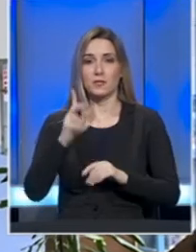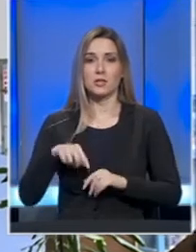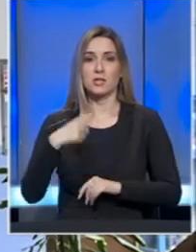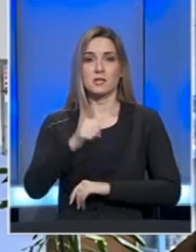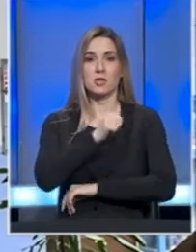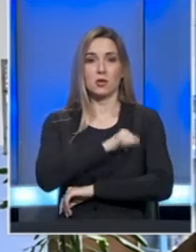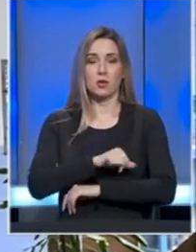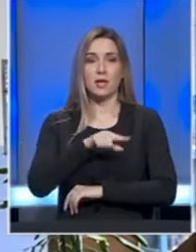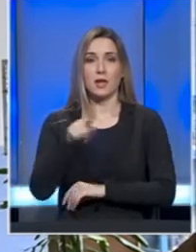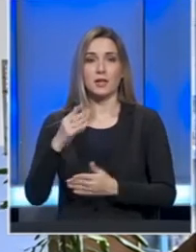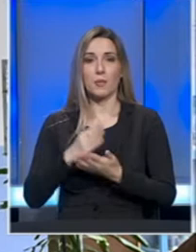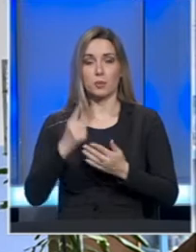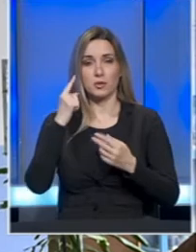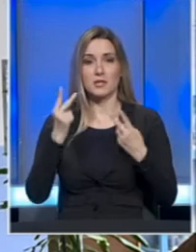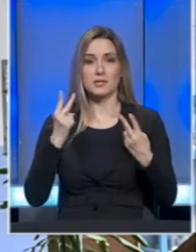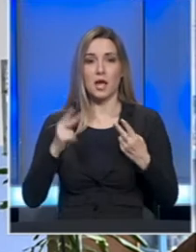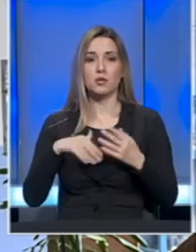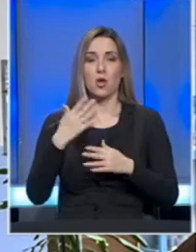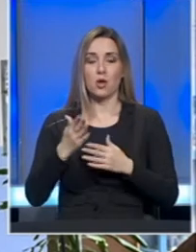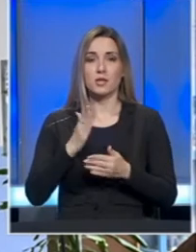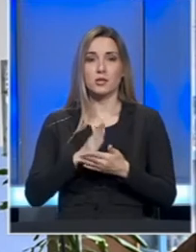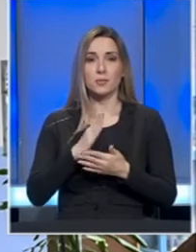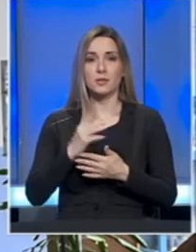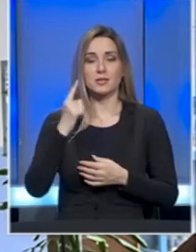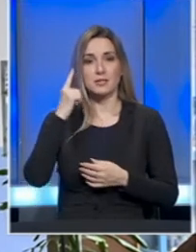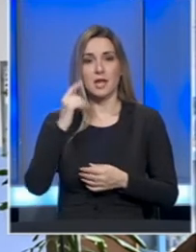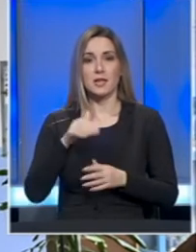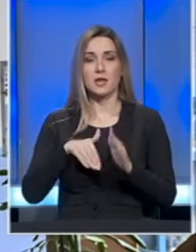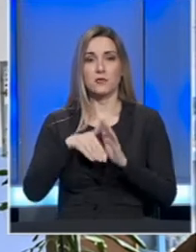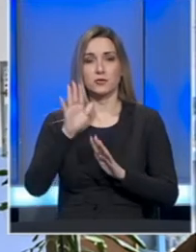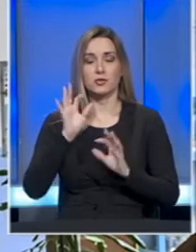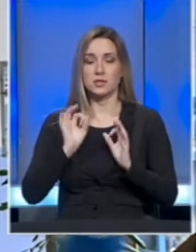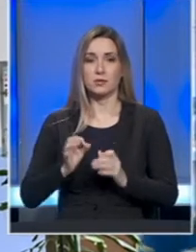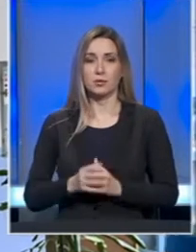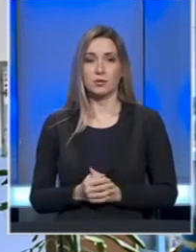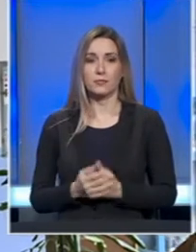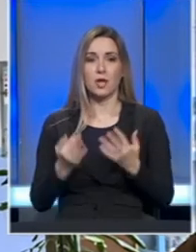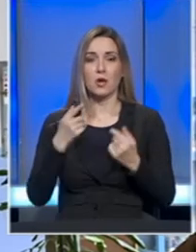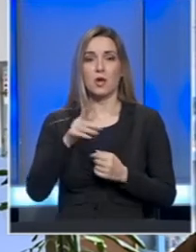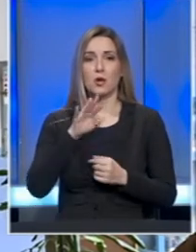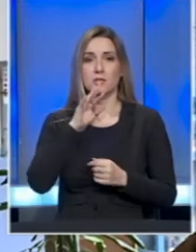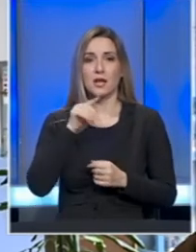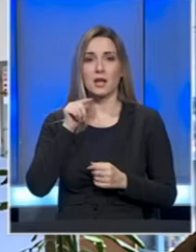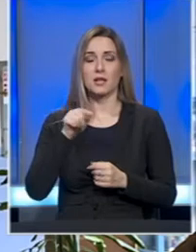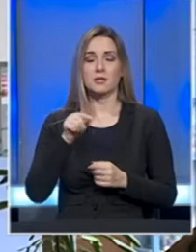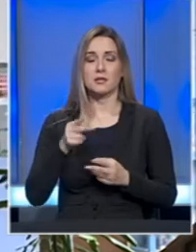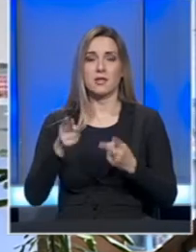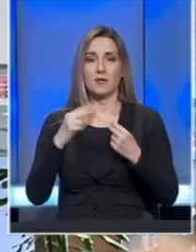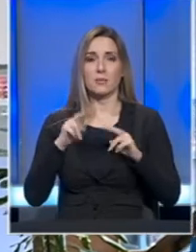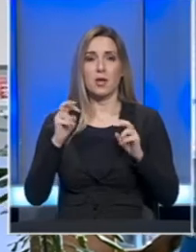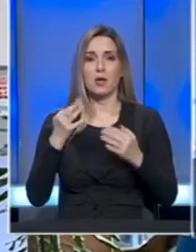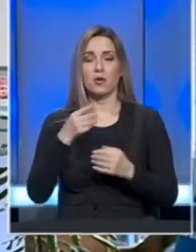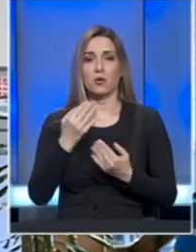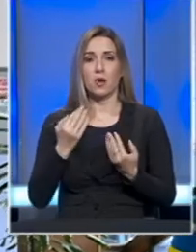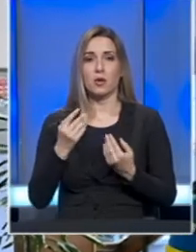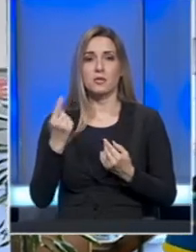kad to njima bude značilo nešto, onda će to biti i znanje na mnogo višem nivou sigurno. Koliko ste rekli, da se samo vratim na ovu temu, koliko